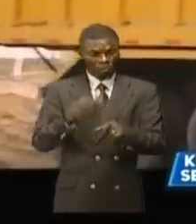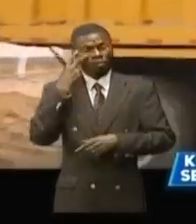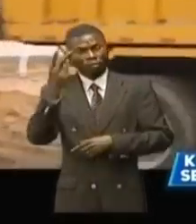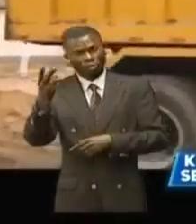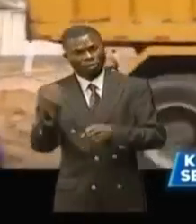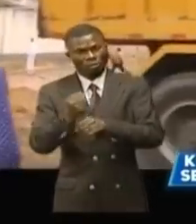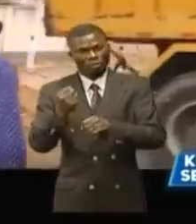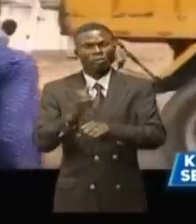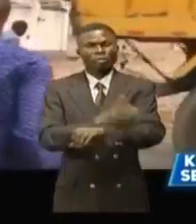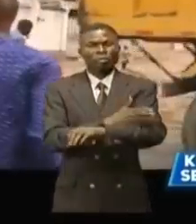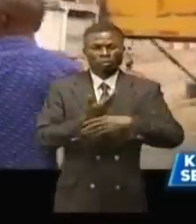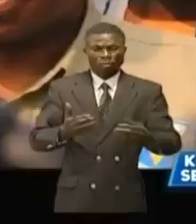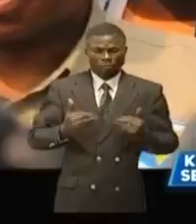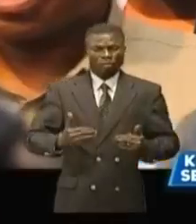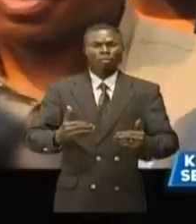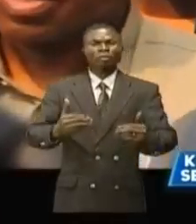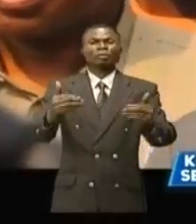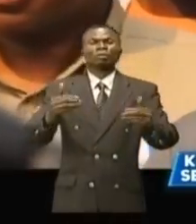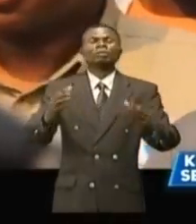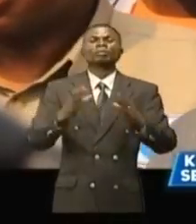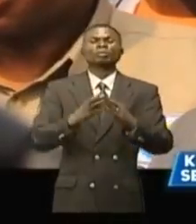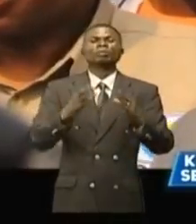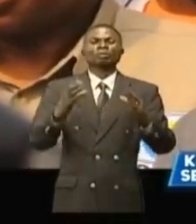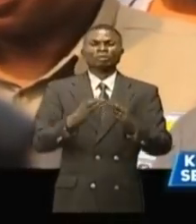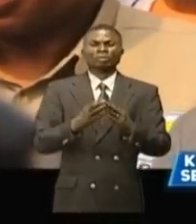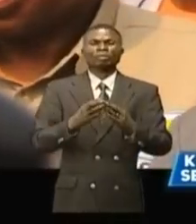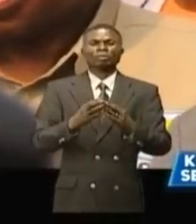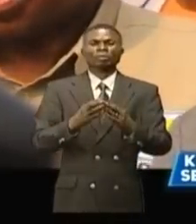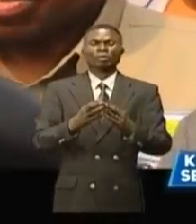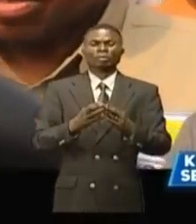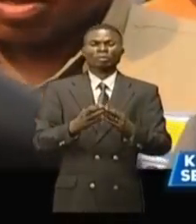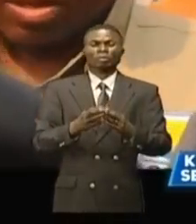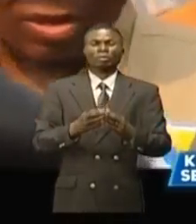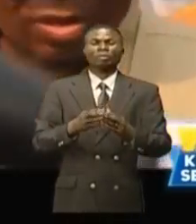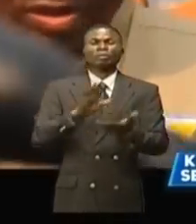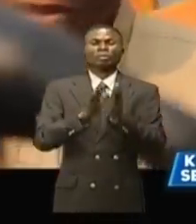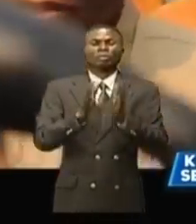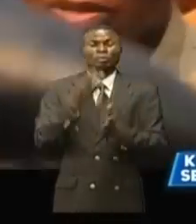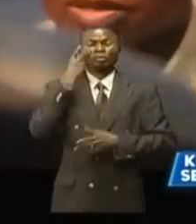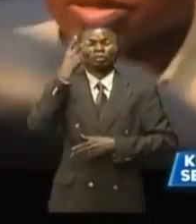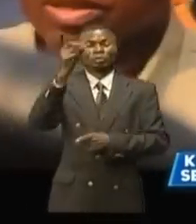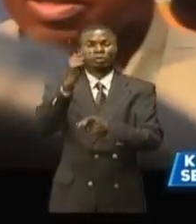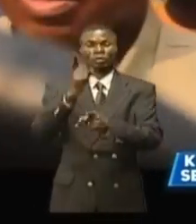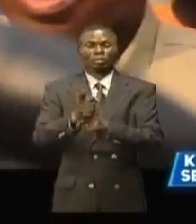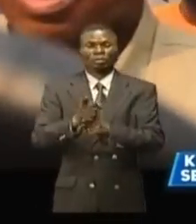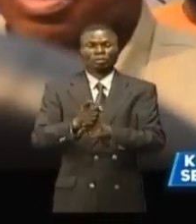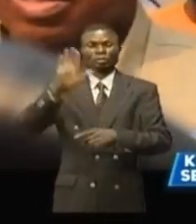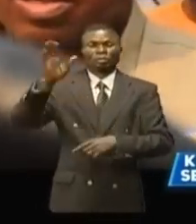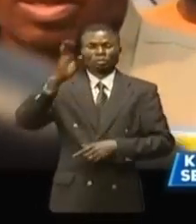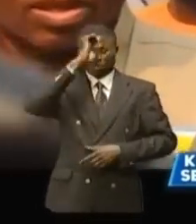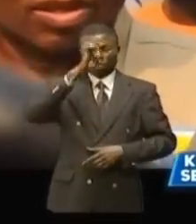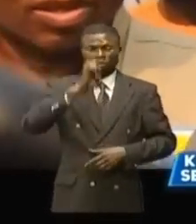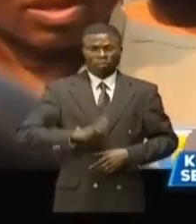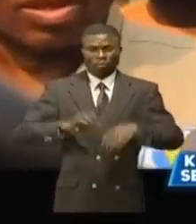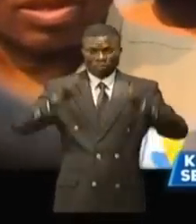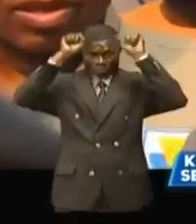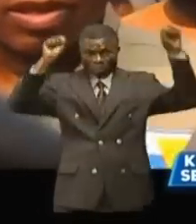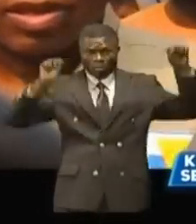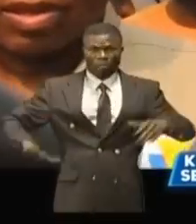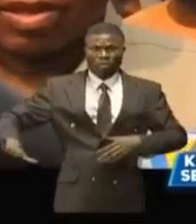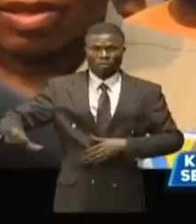les travaux. Nous poursuivons avec la matérialisation de la vision de son Excellence, Monsieur le Président de la